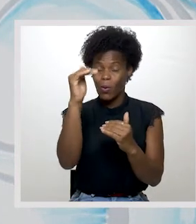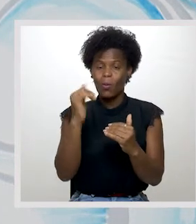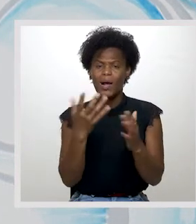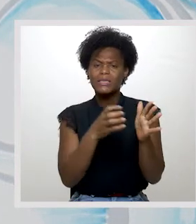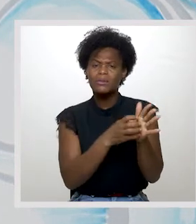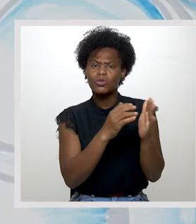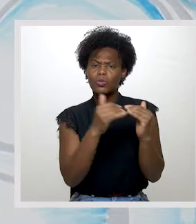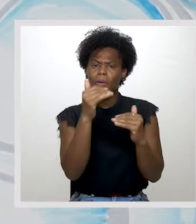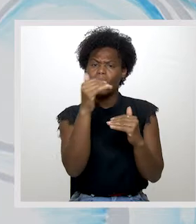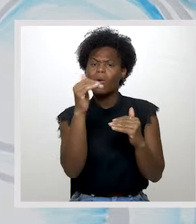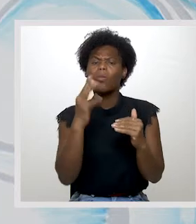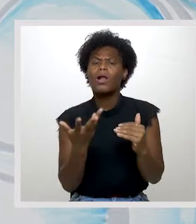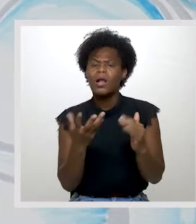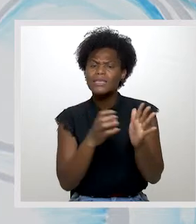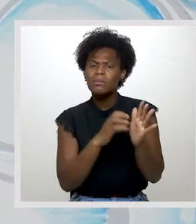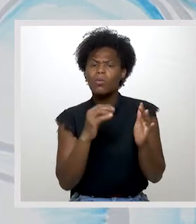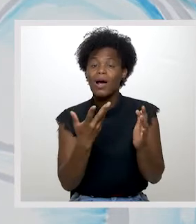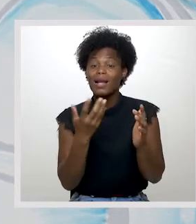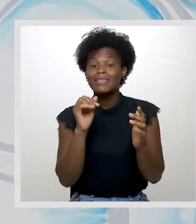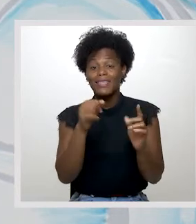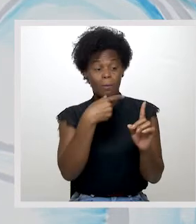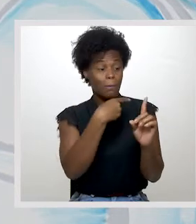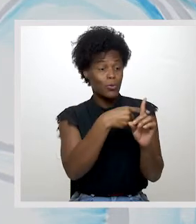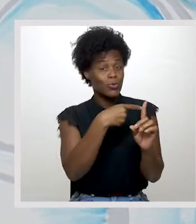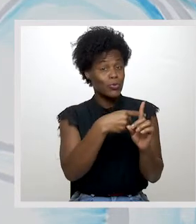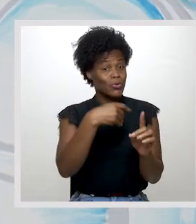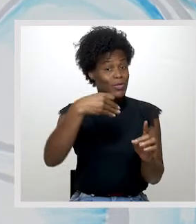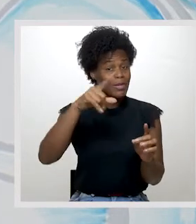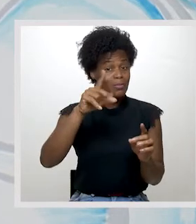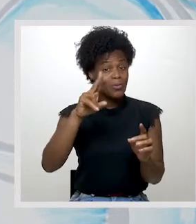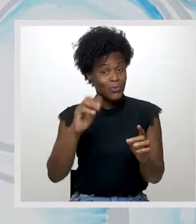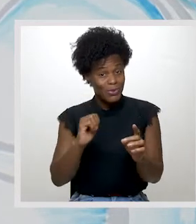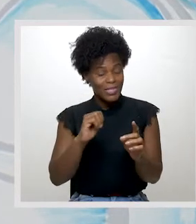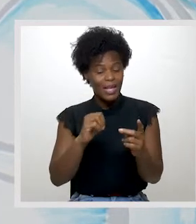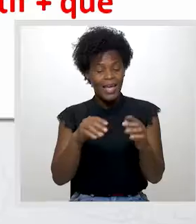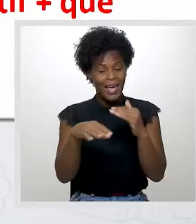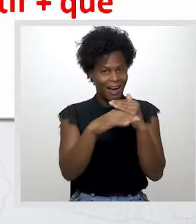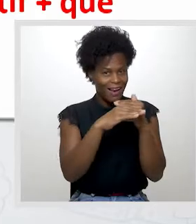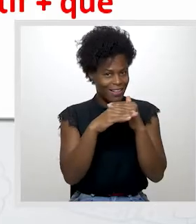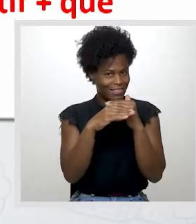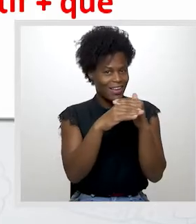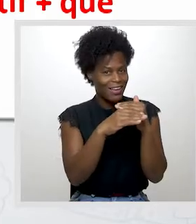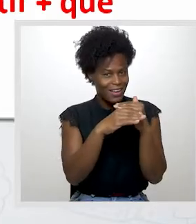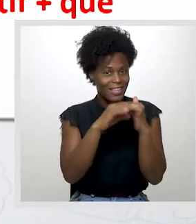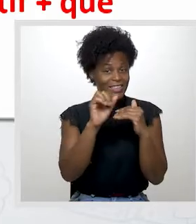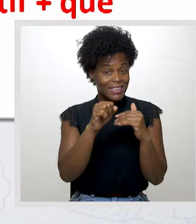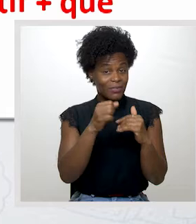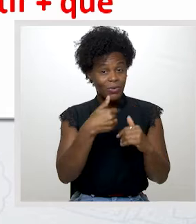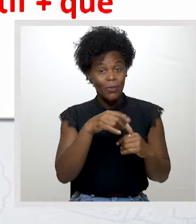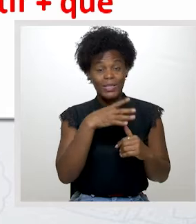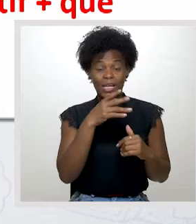le symbole de la supériorité? Très bien, le plus. L'égalité, oui, on